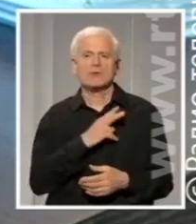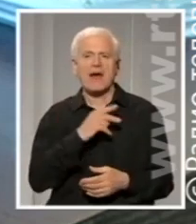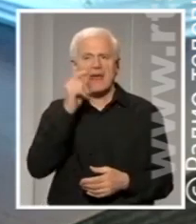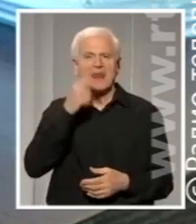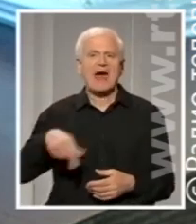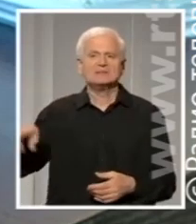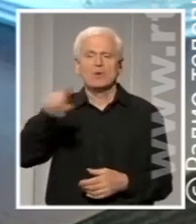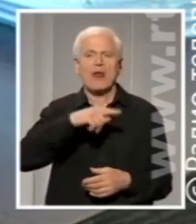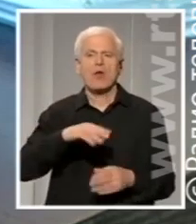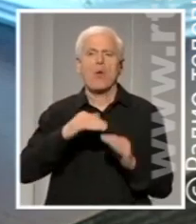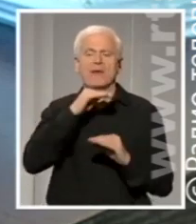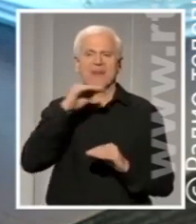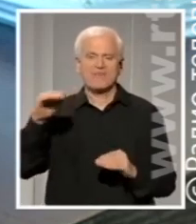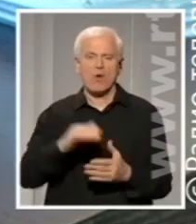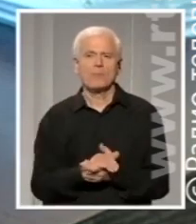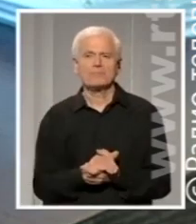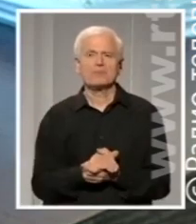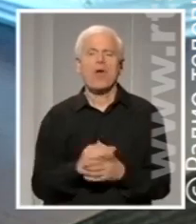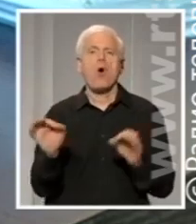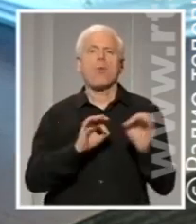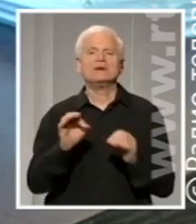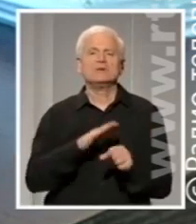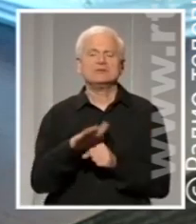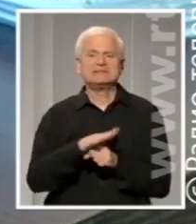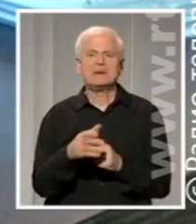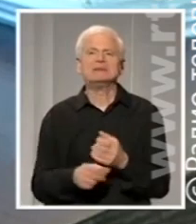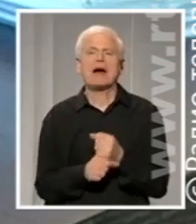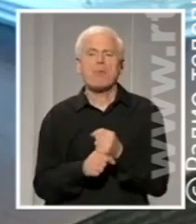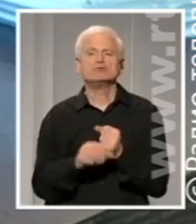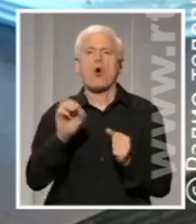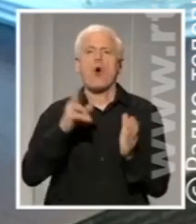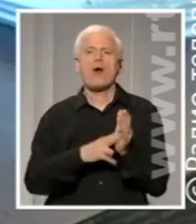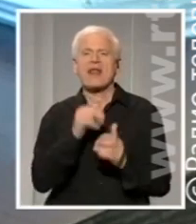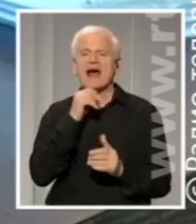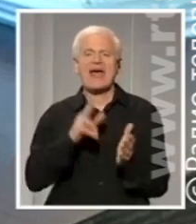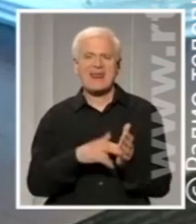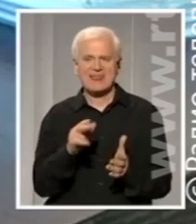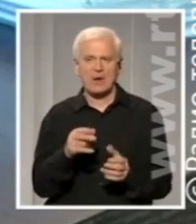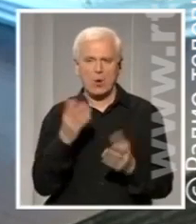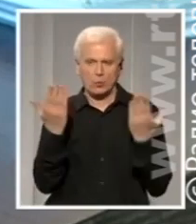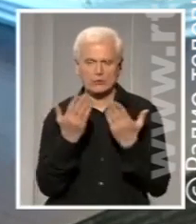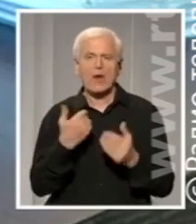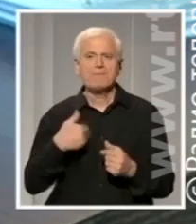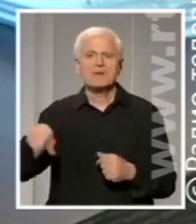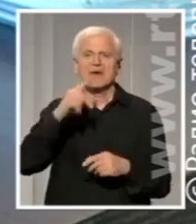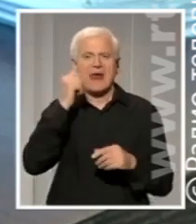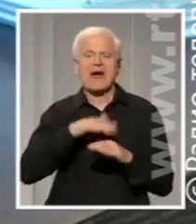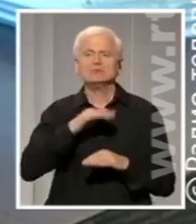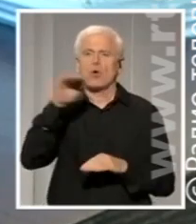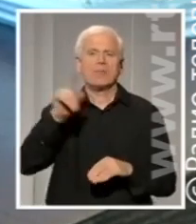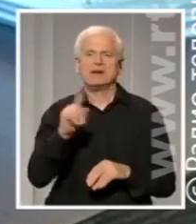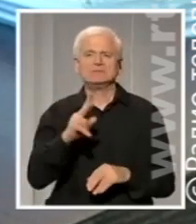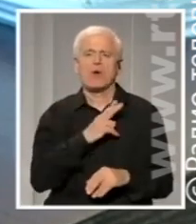nacionalnom nivou obezbeđen sistem za podršku online učenju. Mi na nacionalnom nivou nismo